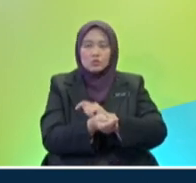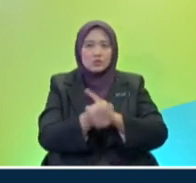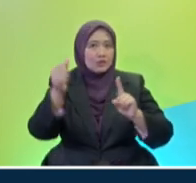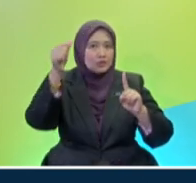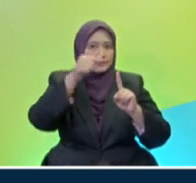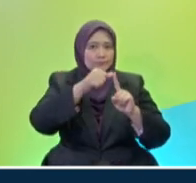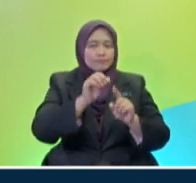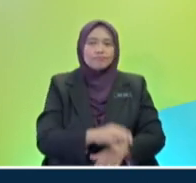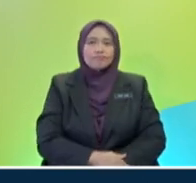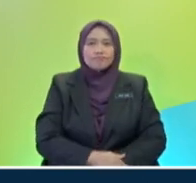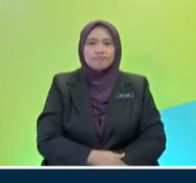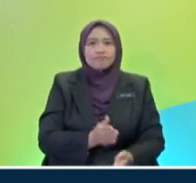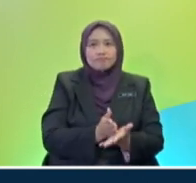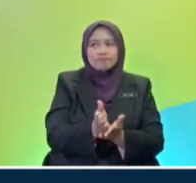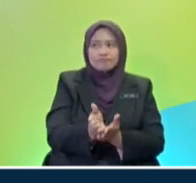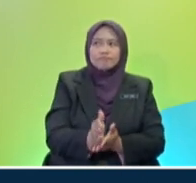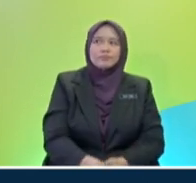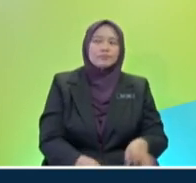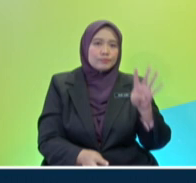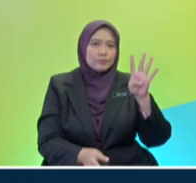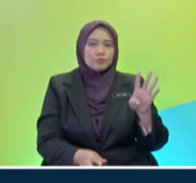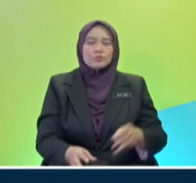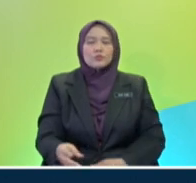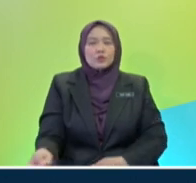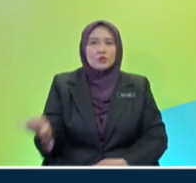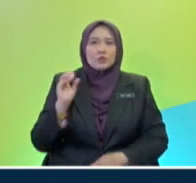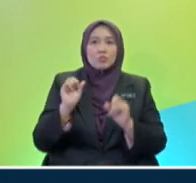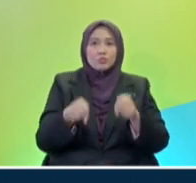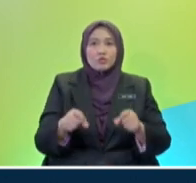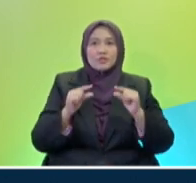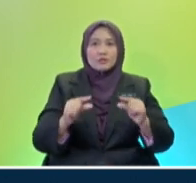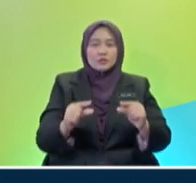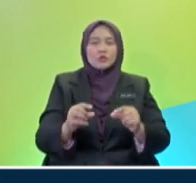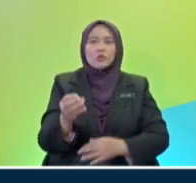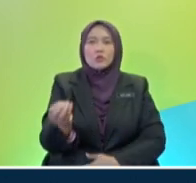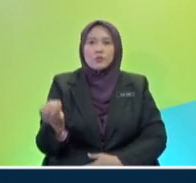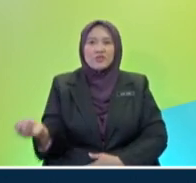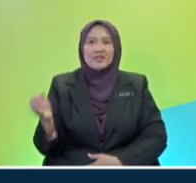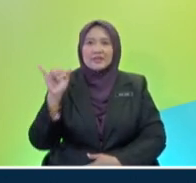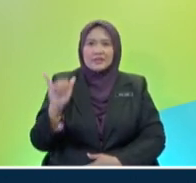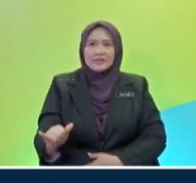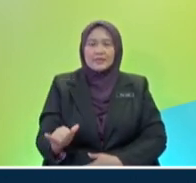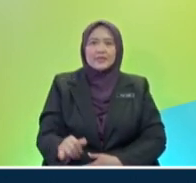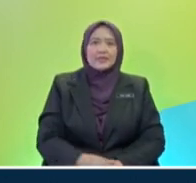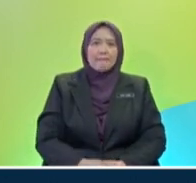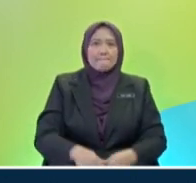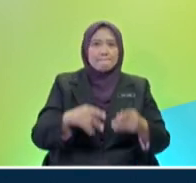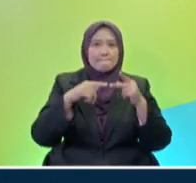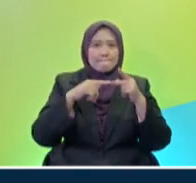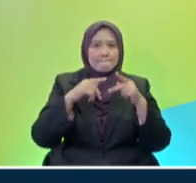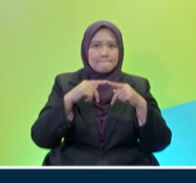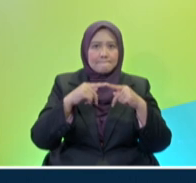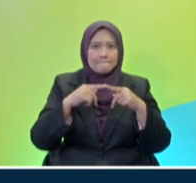juga boleh menggerakkan objek yang pegunun apakah maksud objek